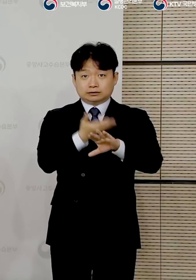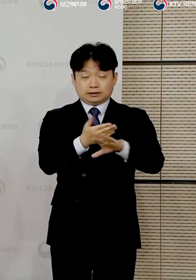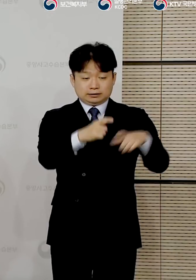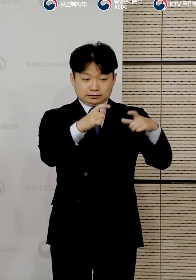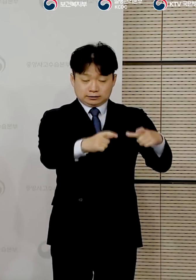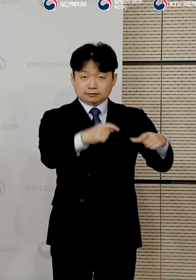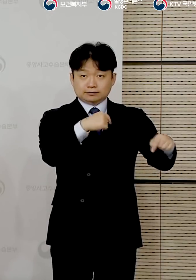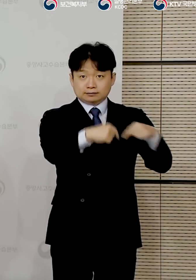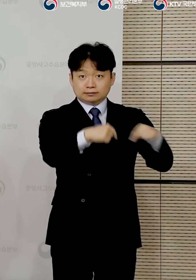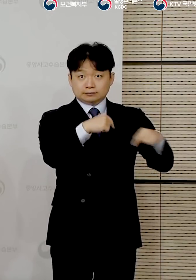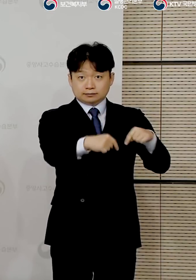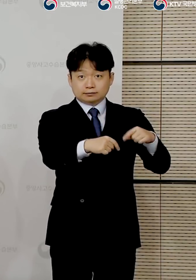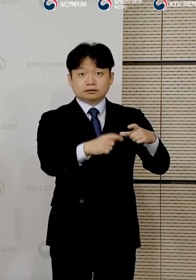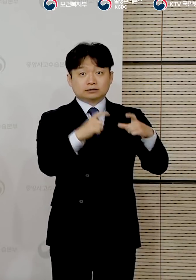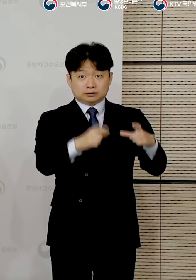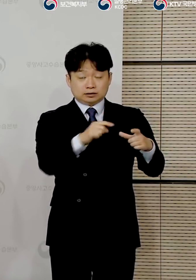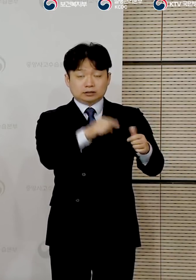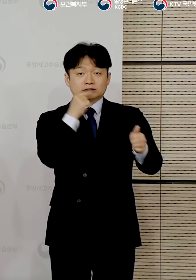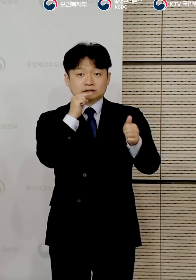대해서도 지정을 하고